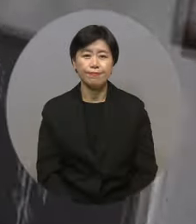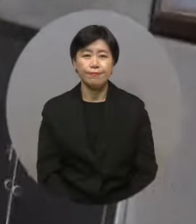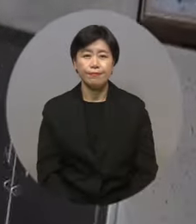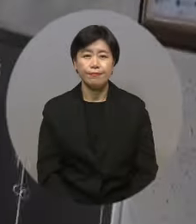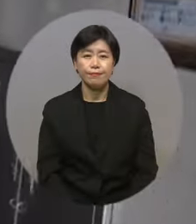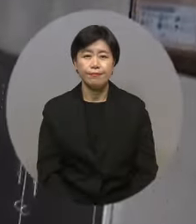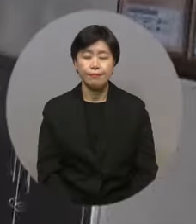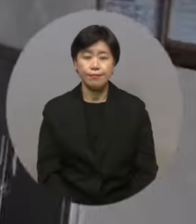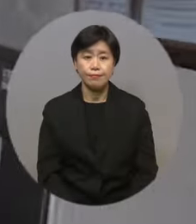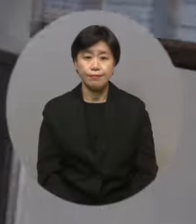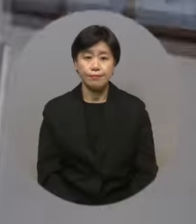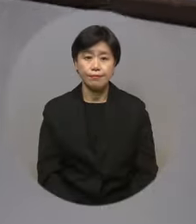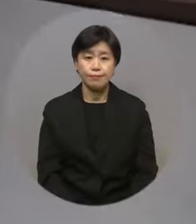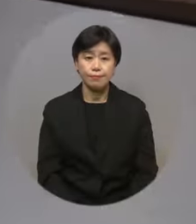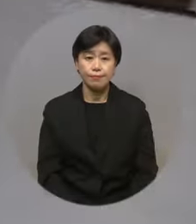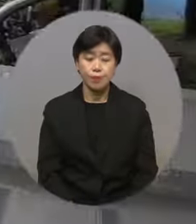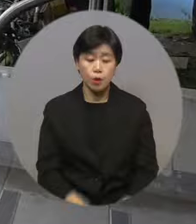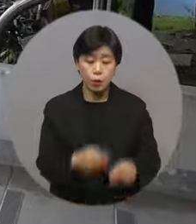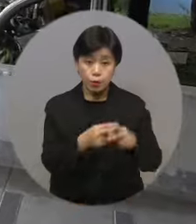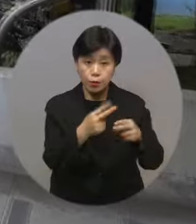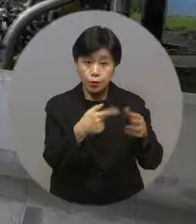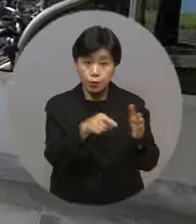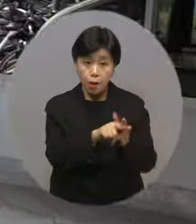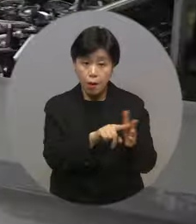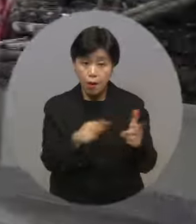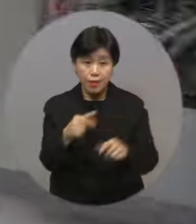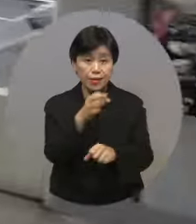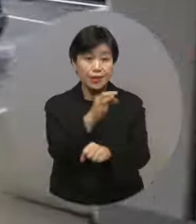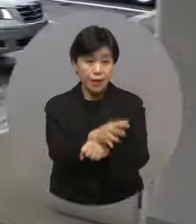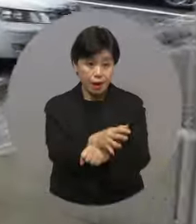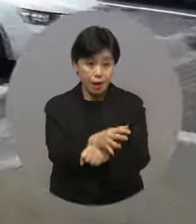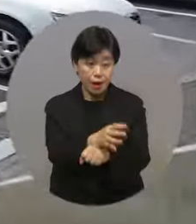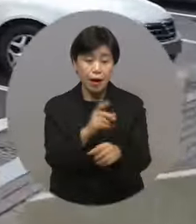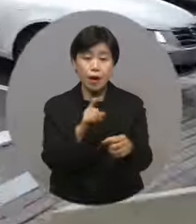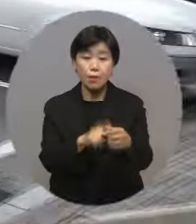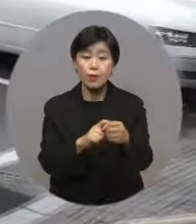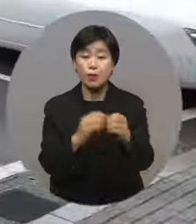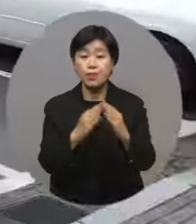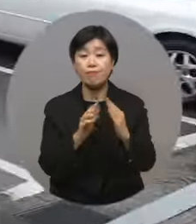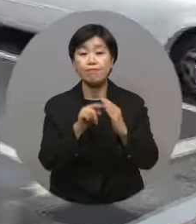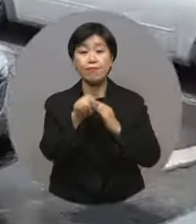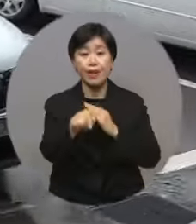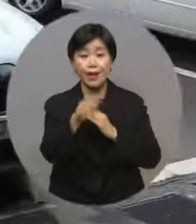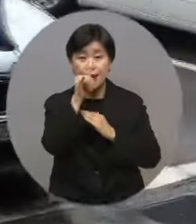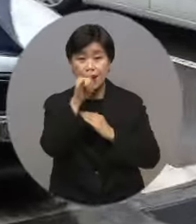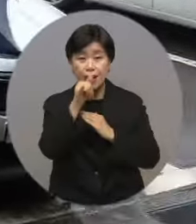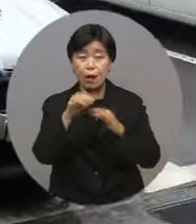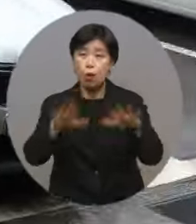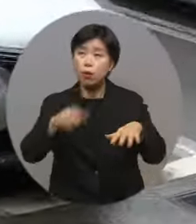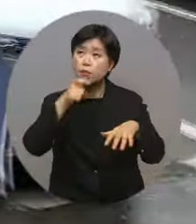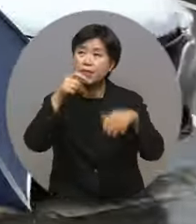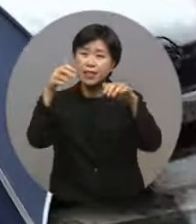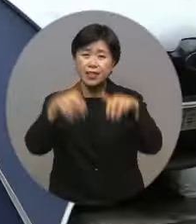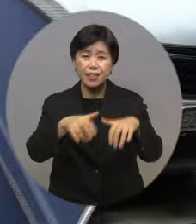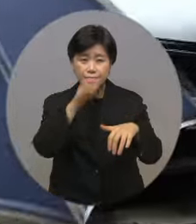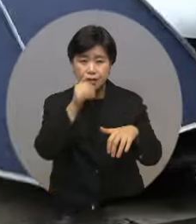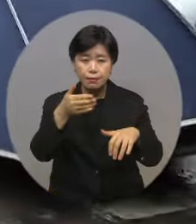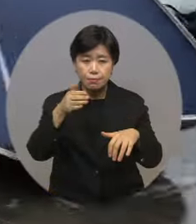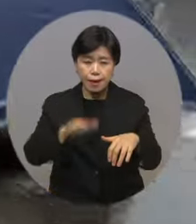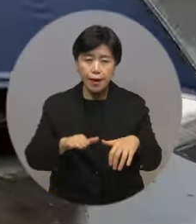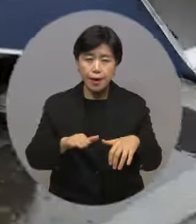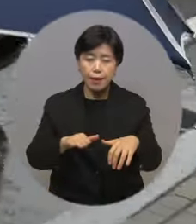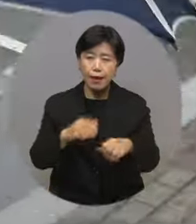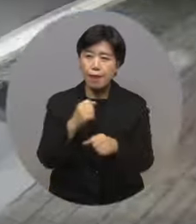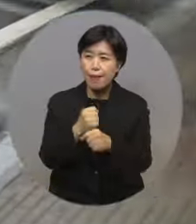필요한 재료를 사기 위해 밖으로 나왔습니다. 비가 오지만 부모님께 만들어드릴 음식 생각에